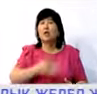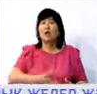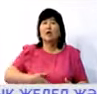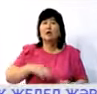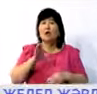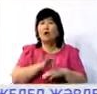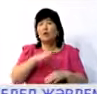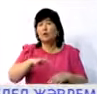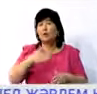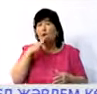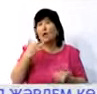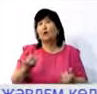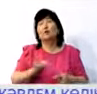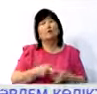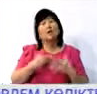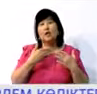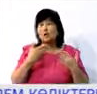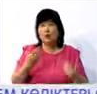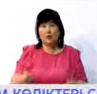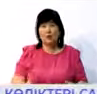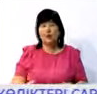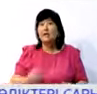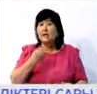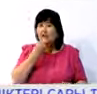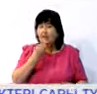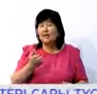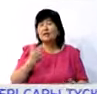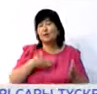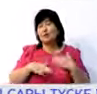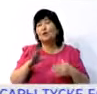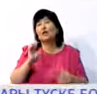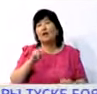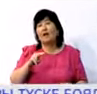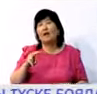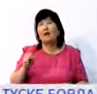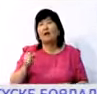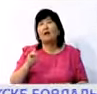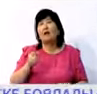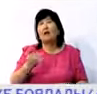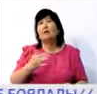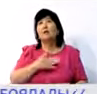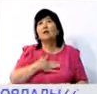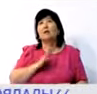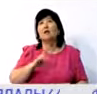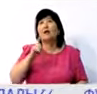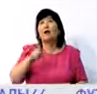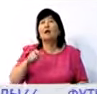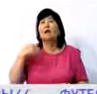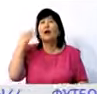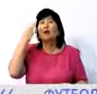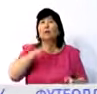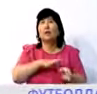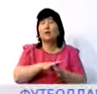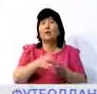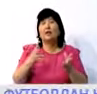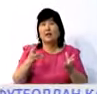еді балаларда, қазір ондай жоқ. Жақсымыз, шүкір Аллаға. Бұған да мың бір тәубе етсек, адамның армандары орындалады